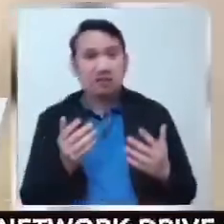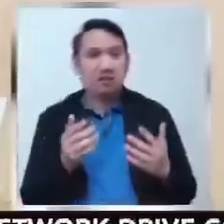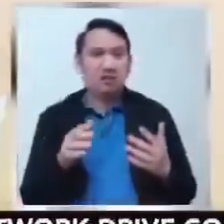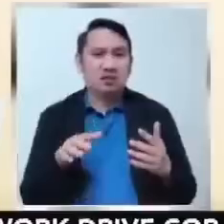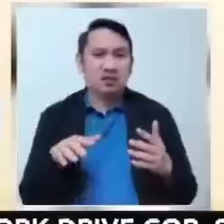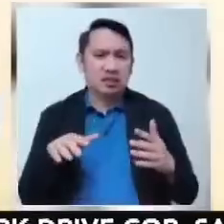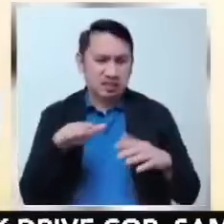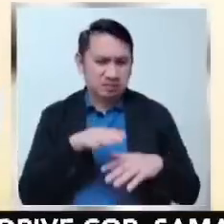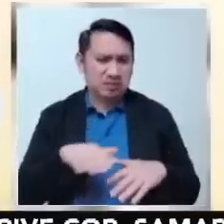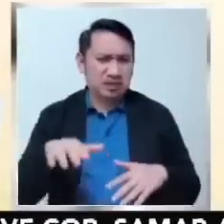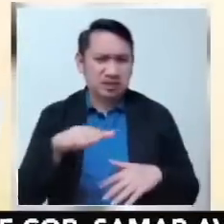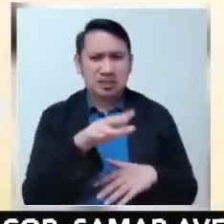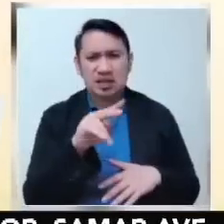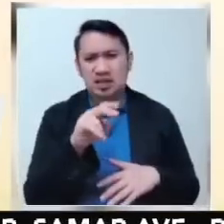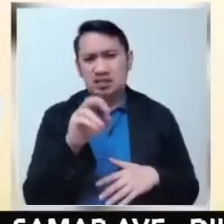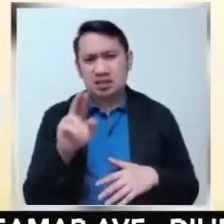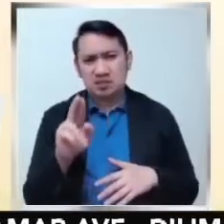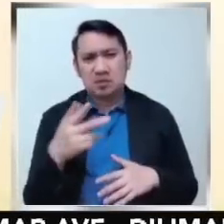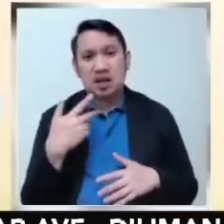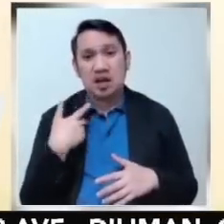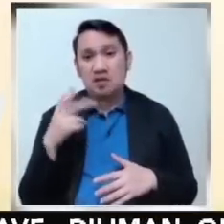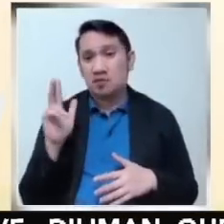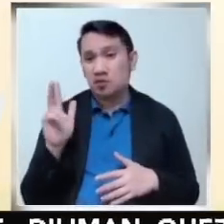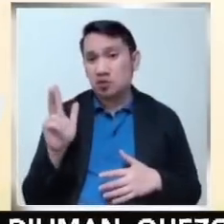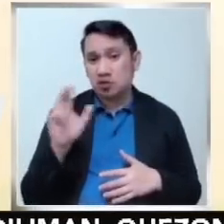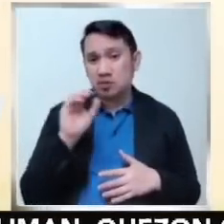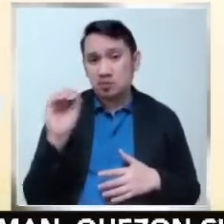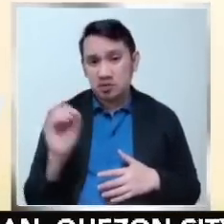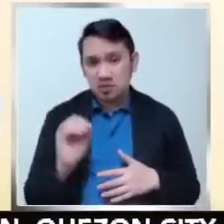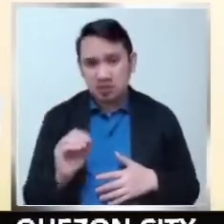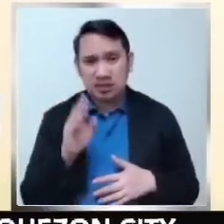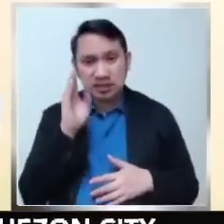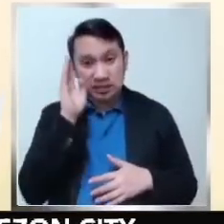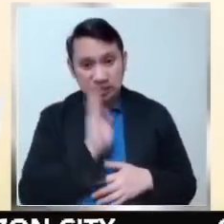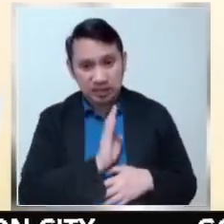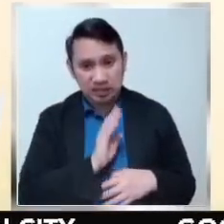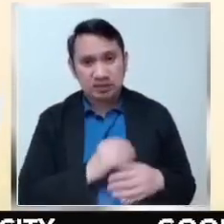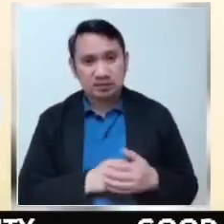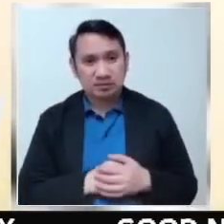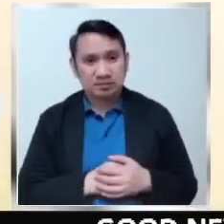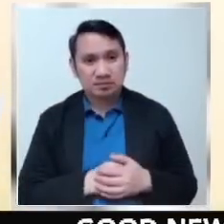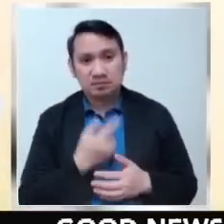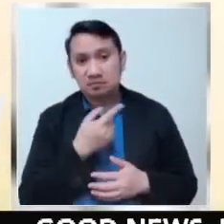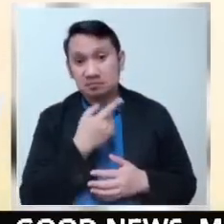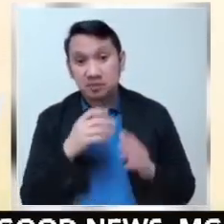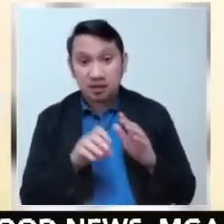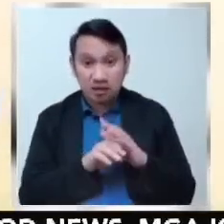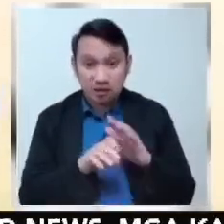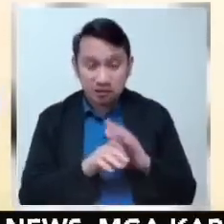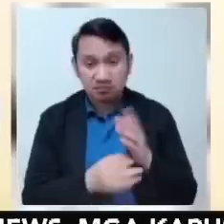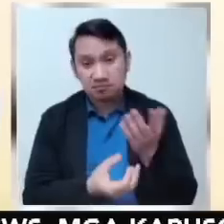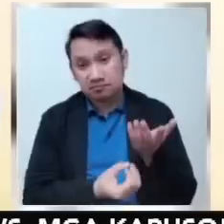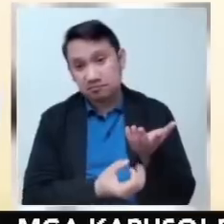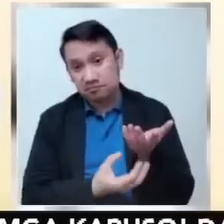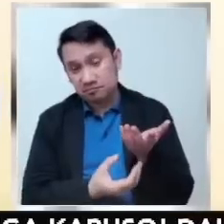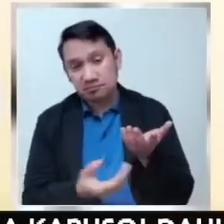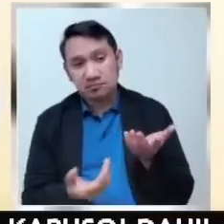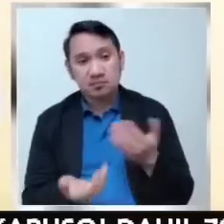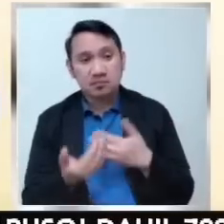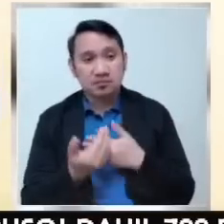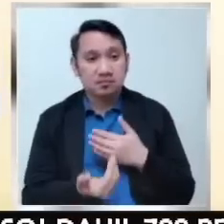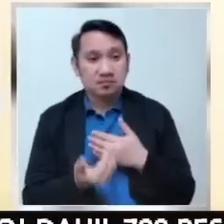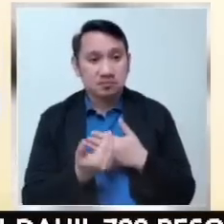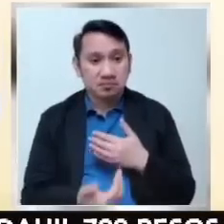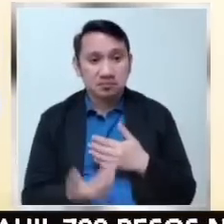is something like 30%. Medyo mataas pa rin. Dahil kung isipin mo, kung nagluto tayo ng 10 pandesal, yung 3